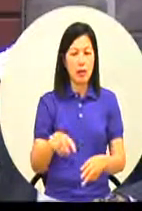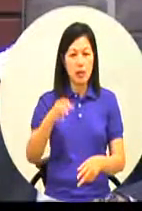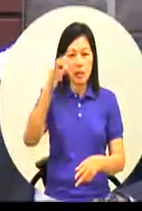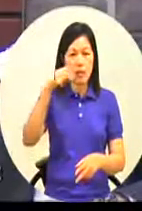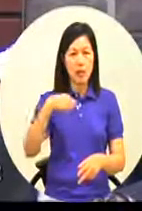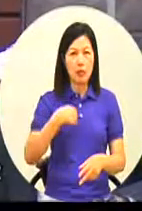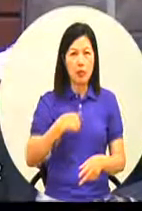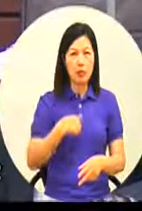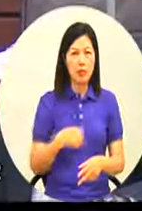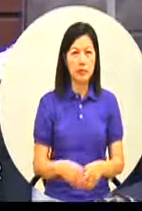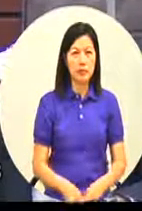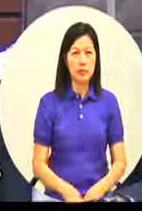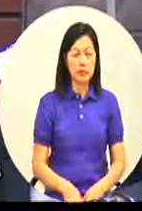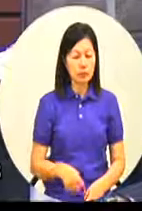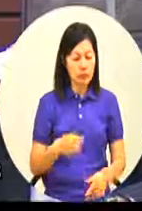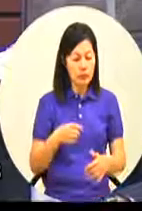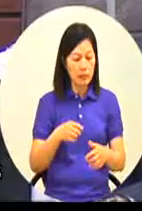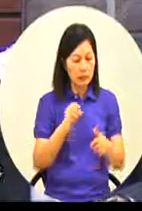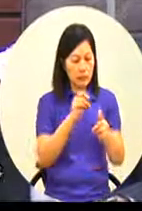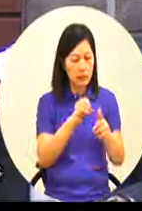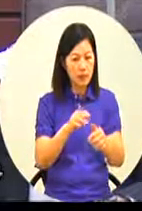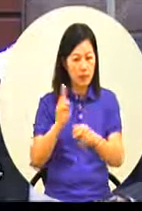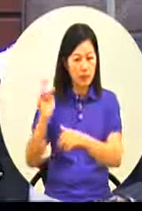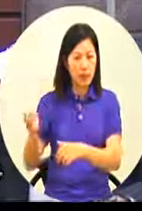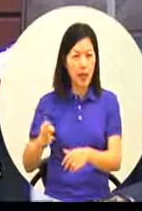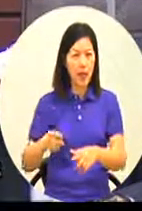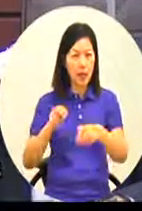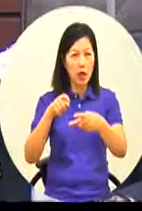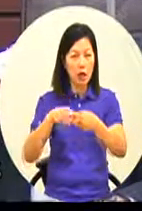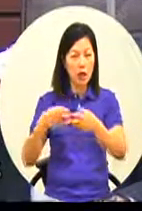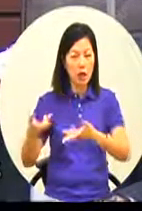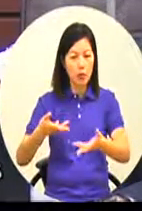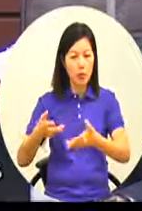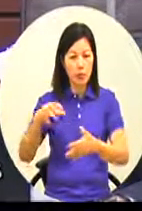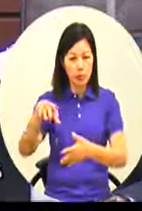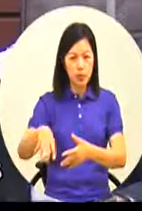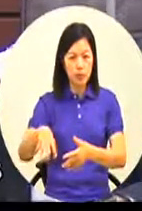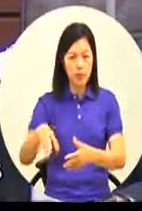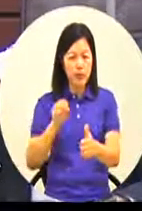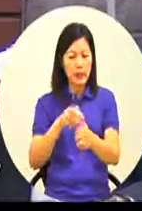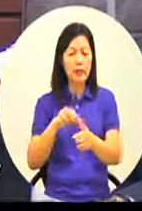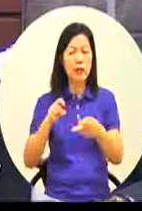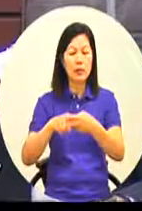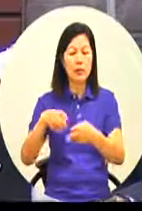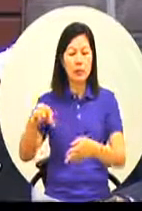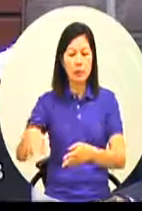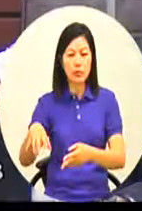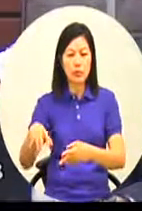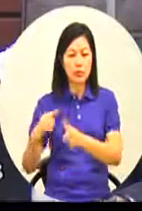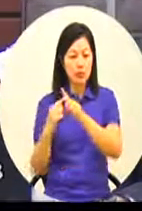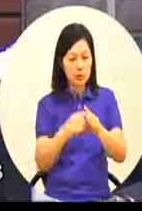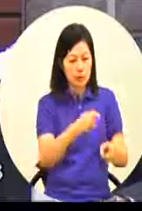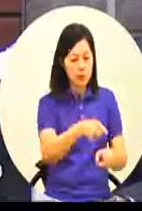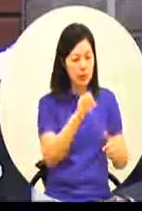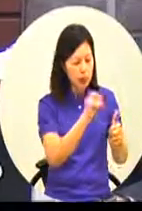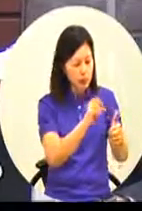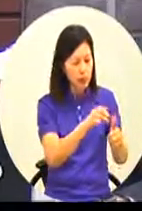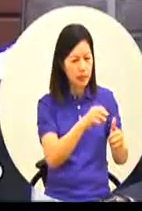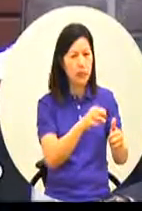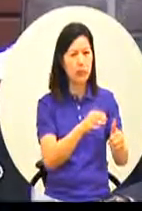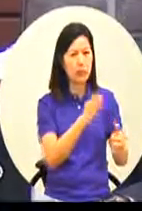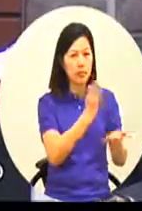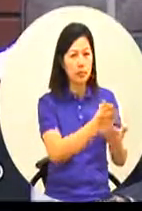劝导啦，哦，当然会烤肉会 是公务局的同仁， 我们养公处的同仁会给他劝导，对。 好，那